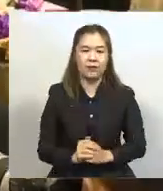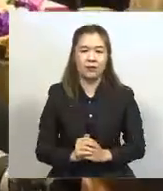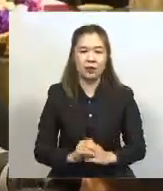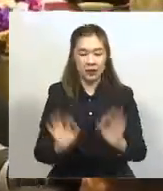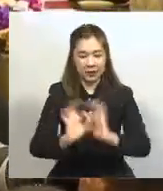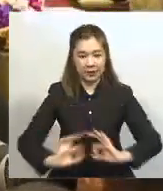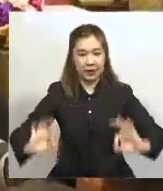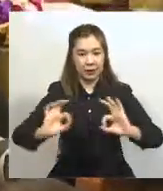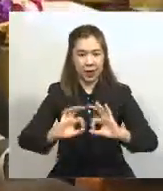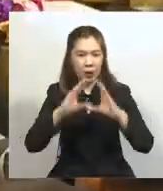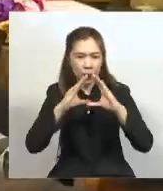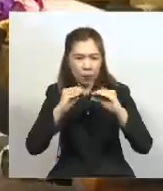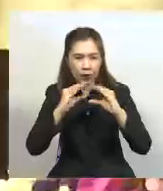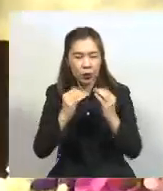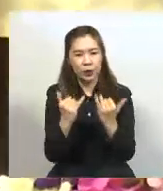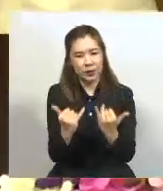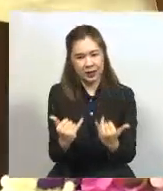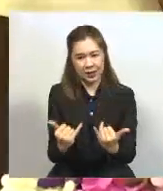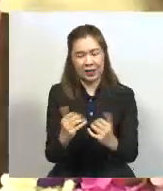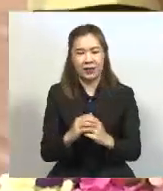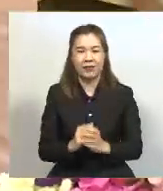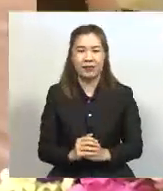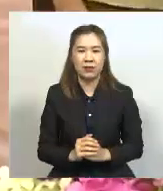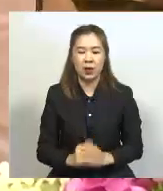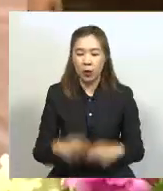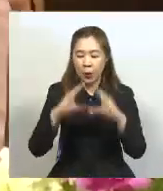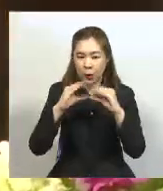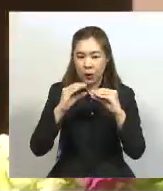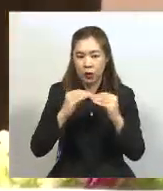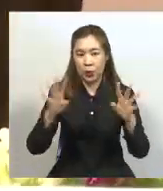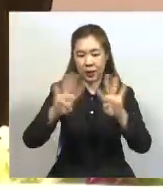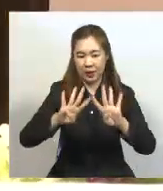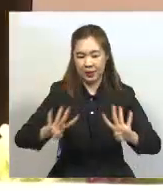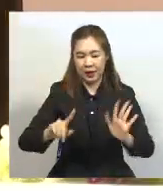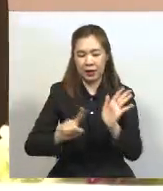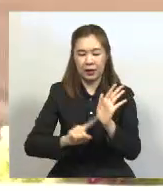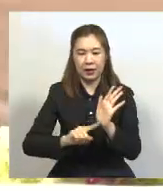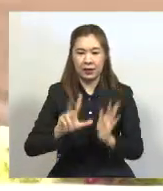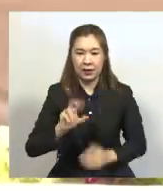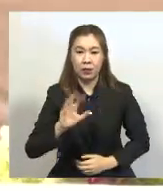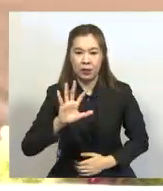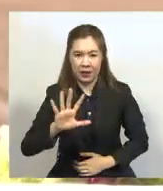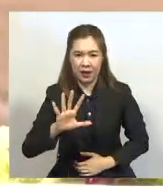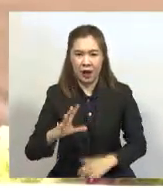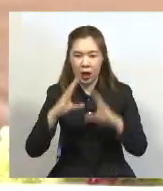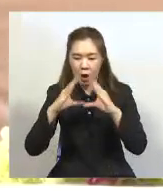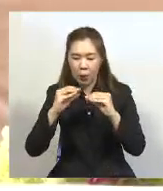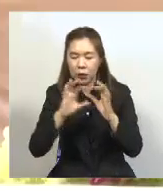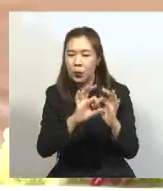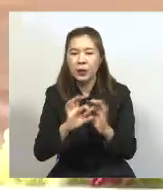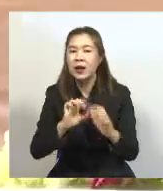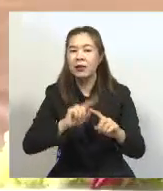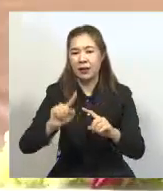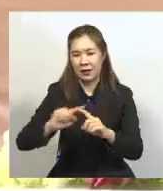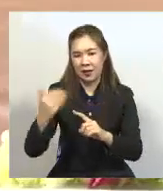สาระสำคัญในการประชุมครั้งนี้นะคะซึ่งเป็นทั้งการประชุมสุดยอดอาเซียนครั้งที่35และการประชุมที่เกี่ยวข้